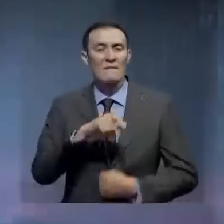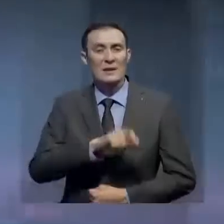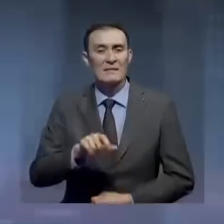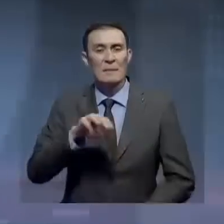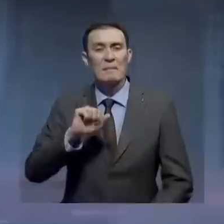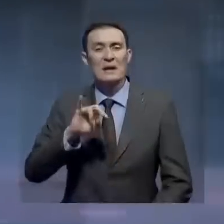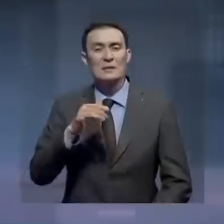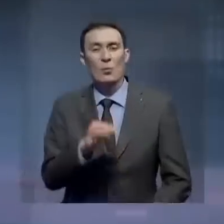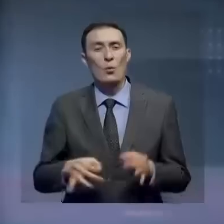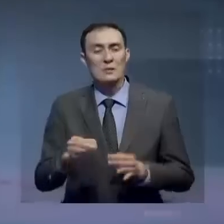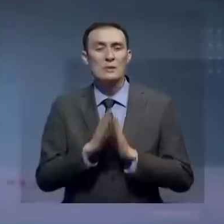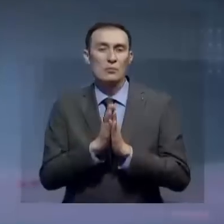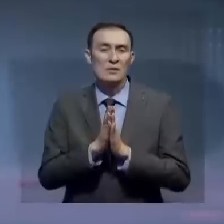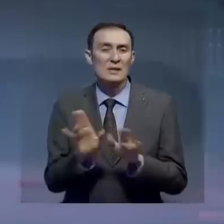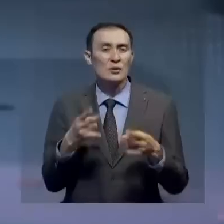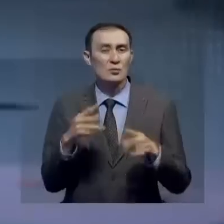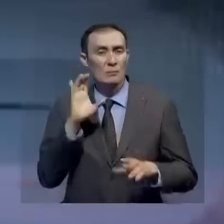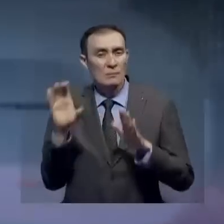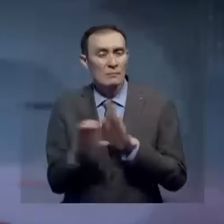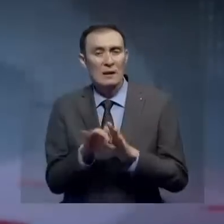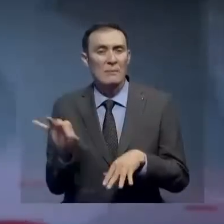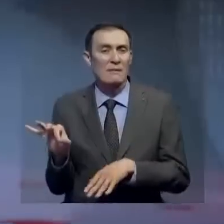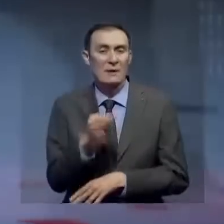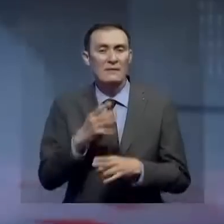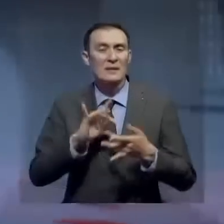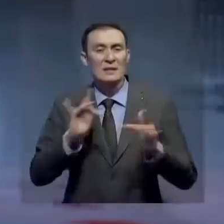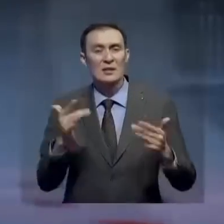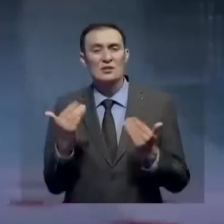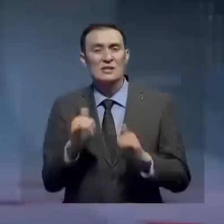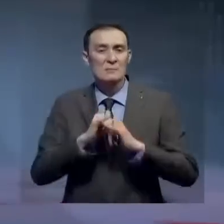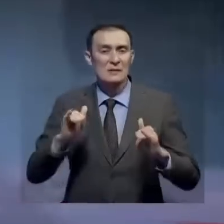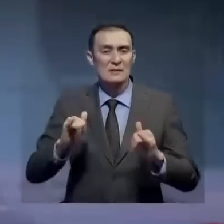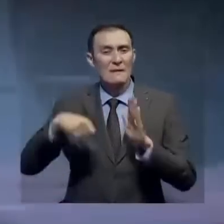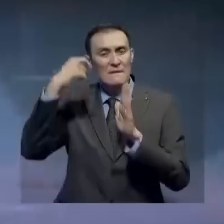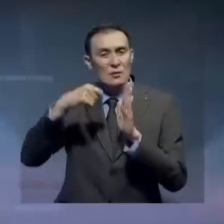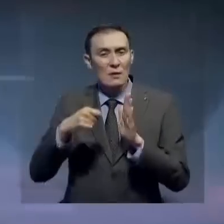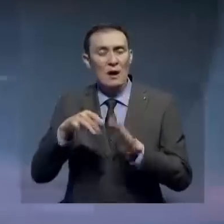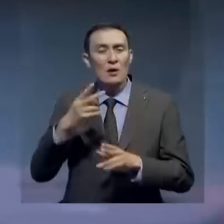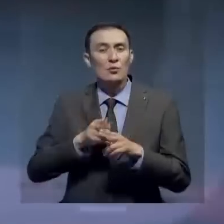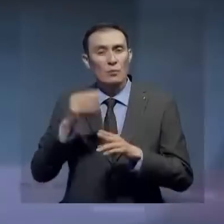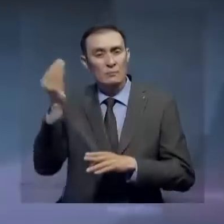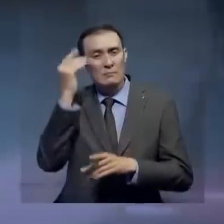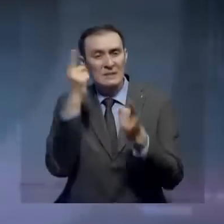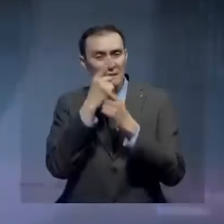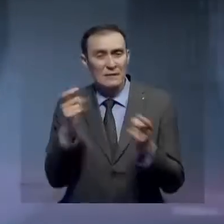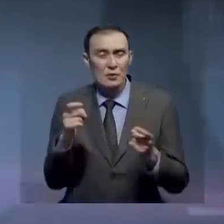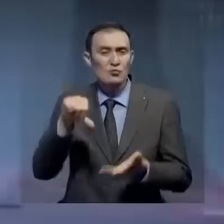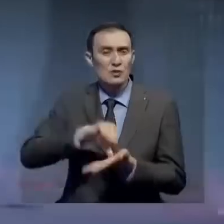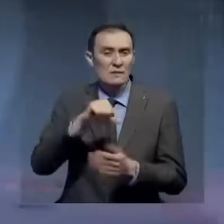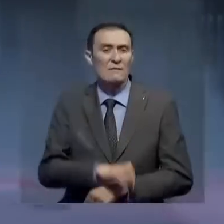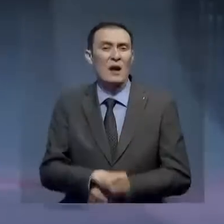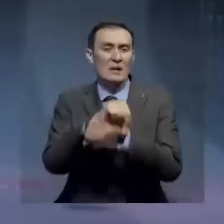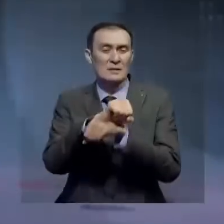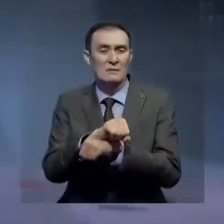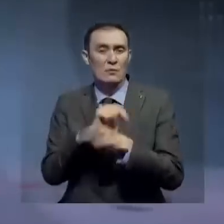Водителей в Мангыстауской области просят не поддаваться на провокации. В социальных сетях распространилось видео, автор которого призывают к участию